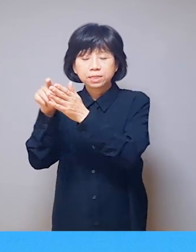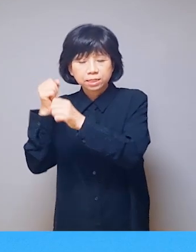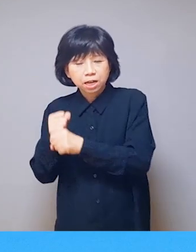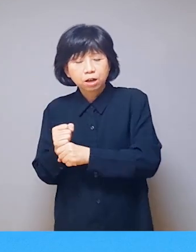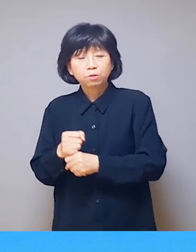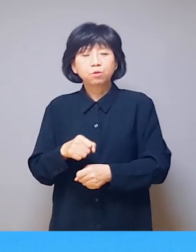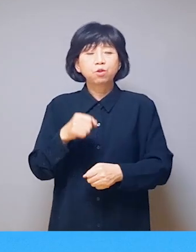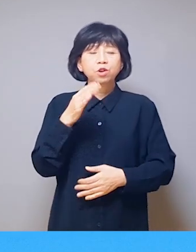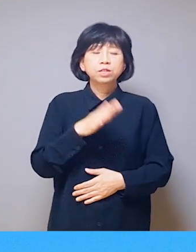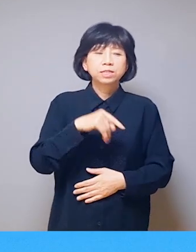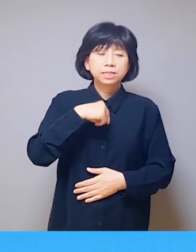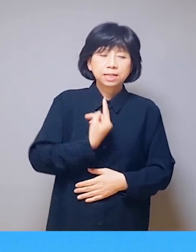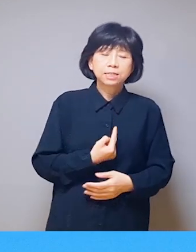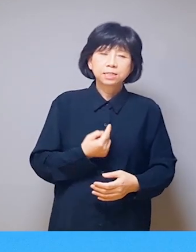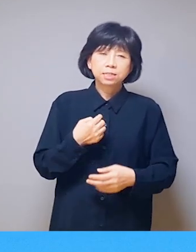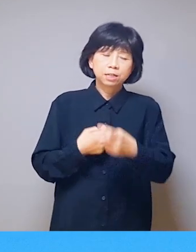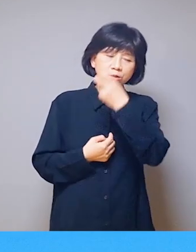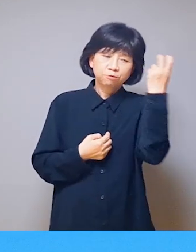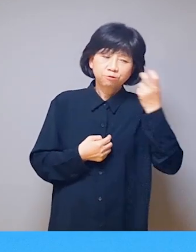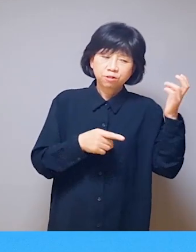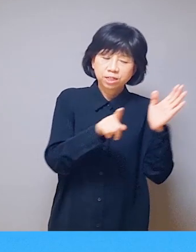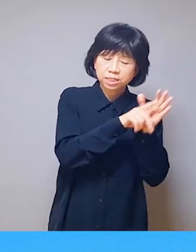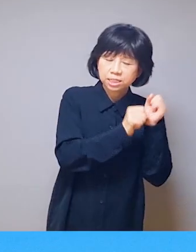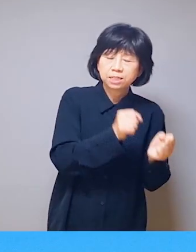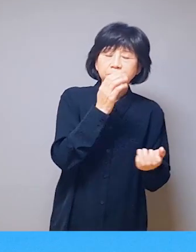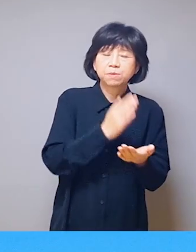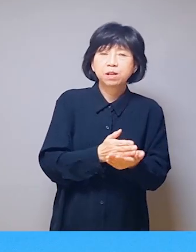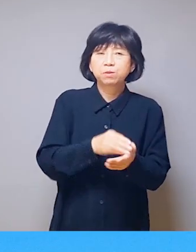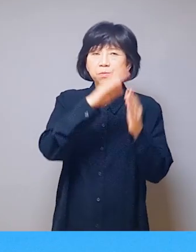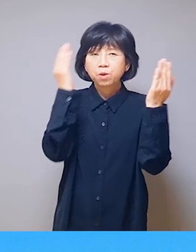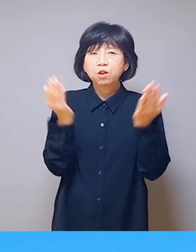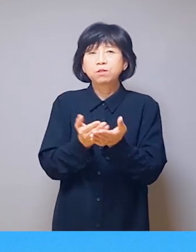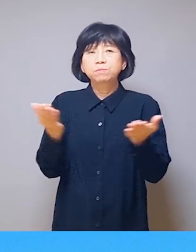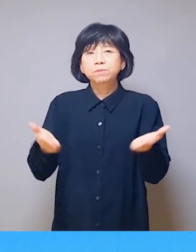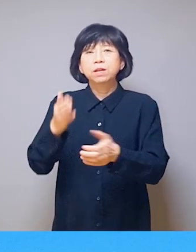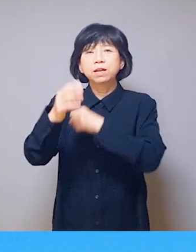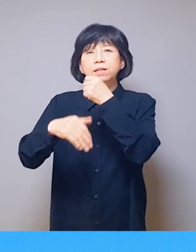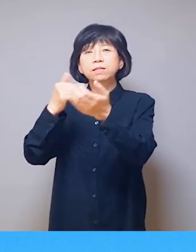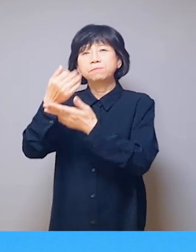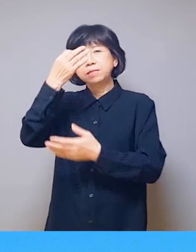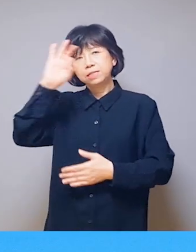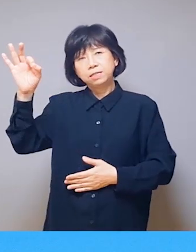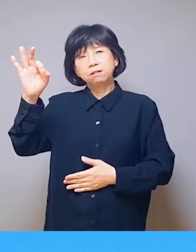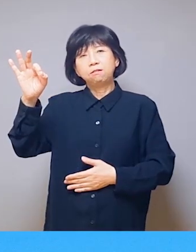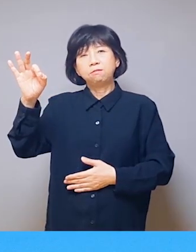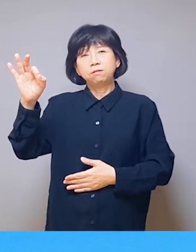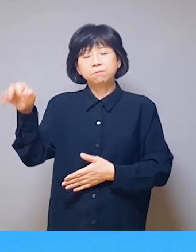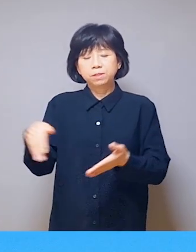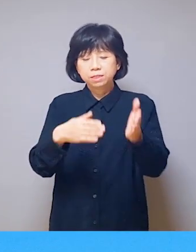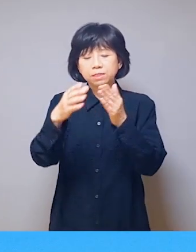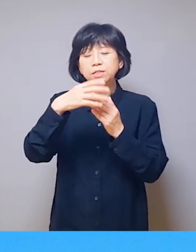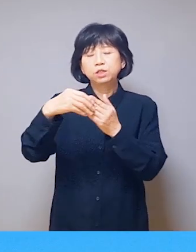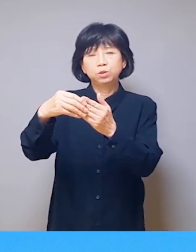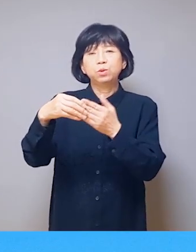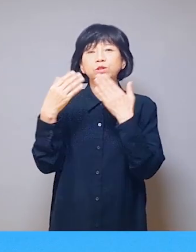너는 범사의 그를 인정하라. 그리하면 내 길을 지도하시리라. 아멘.